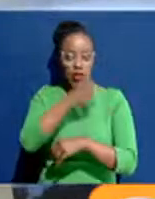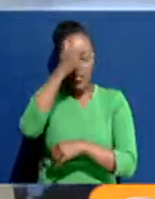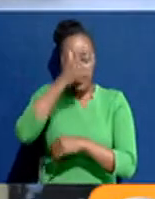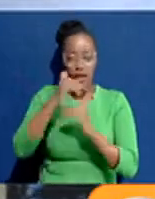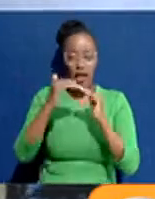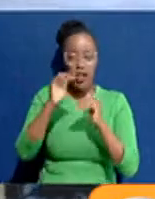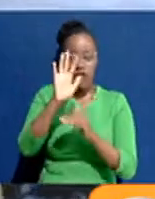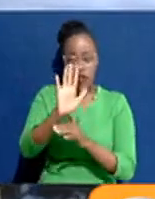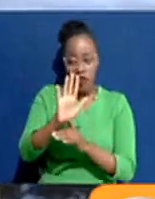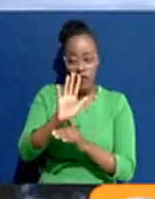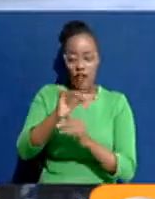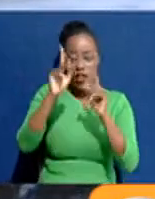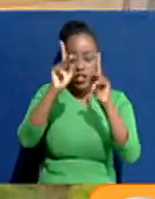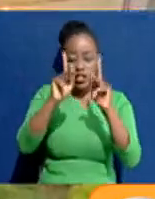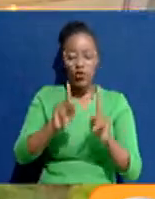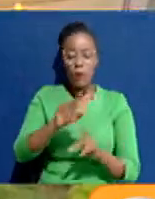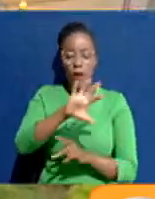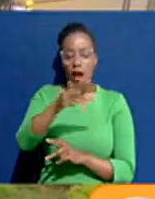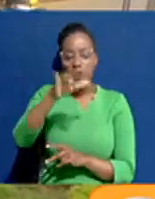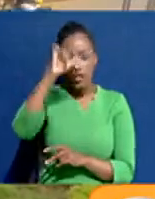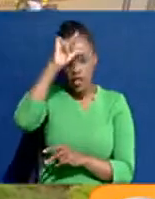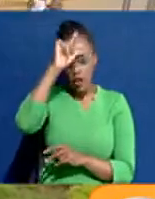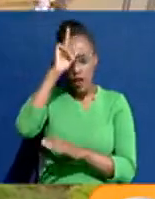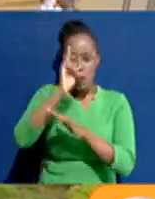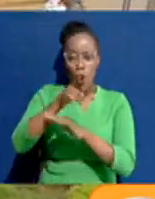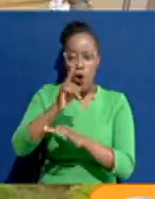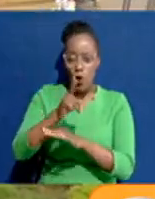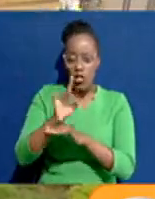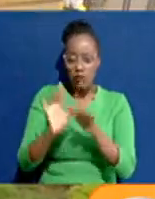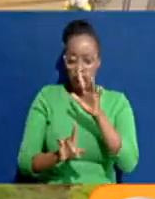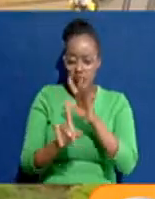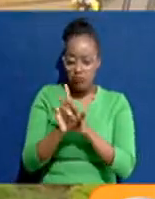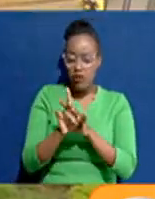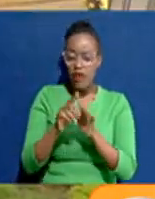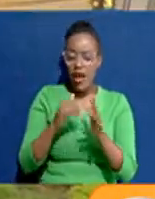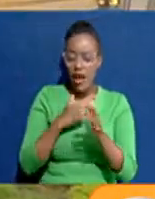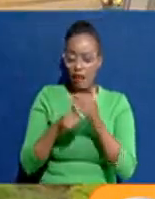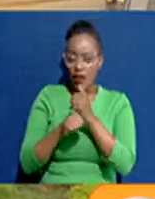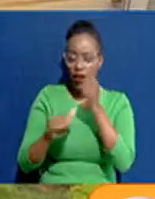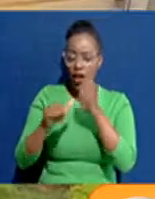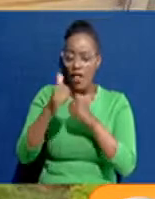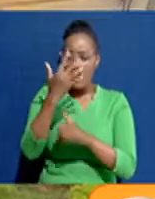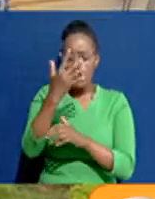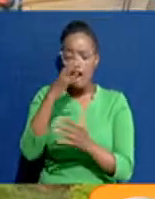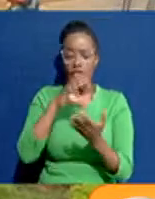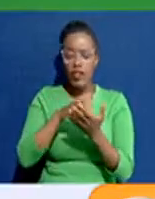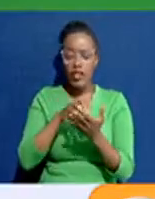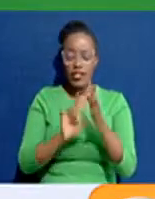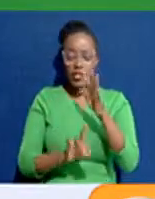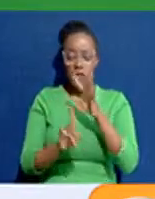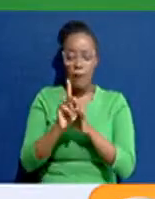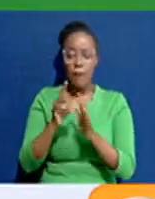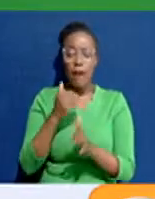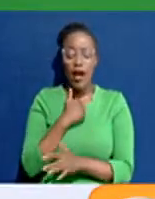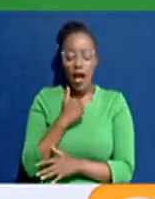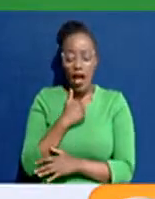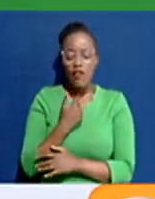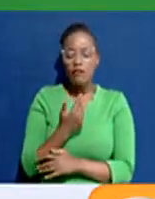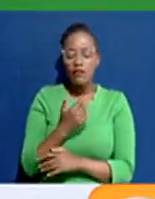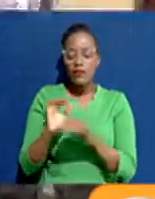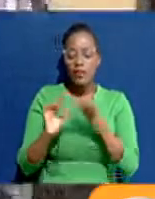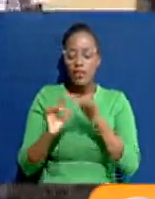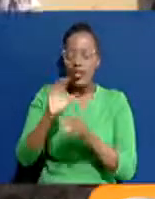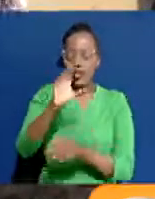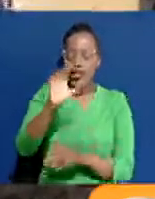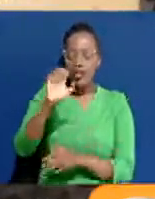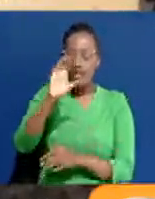Kwingineko, serikali ya kaunti ya Kisumu imetoa ilani ya mlipuko wa ugonjwa huo baada ya visa vitano kuripotiwa. Waziri wa afya katika